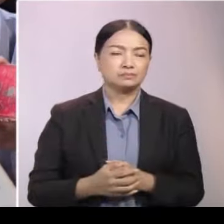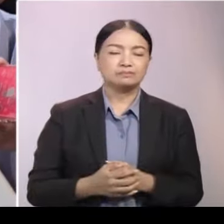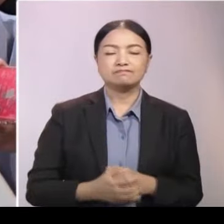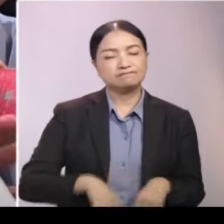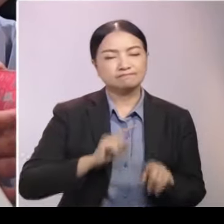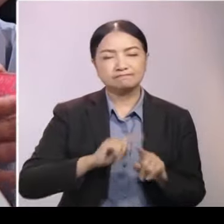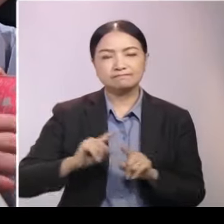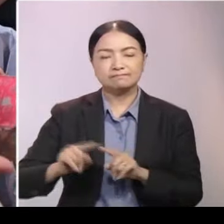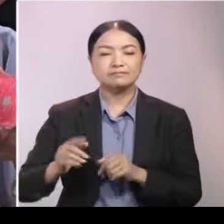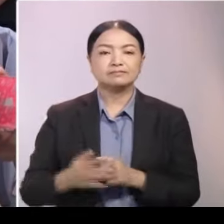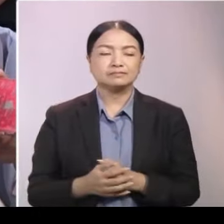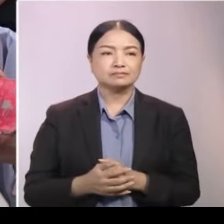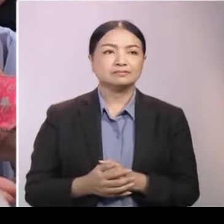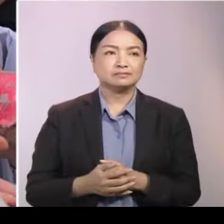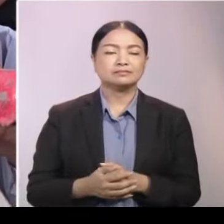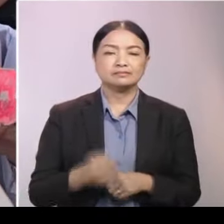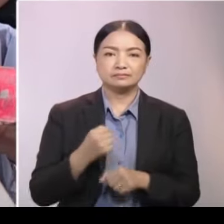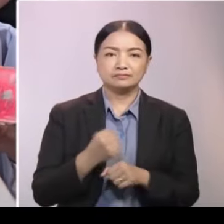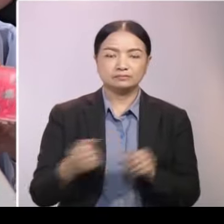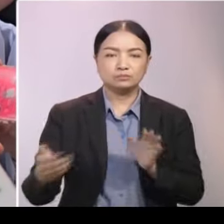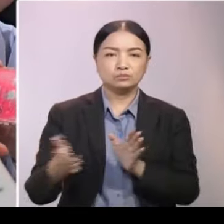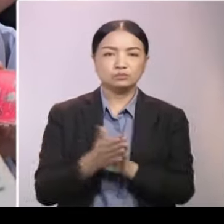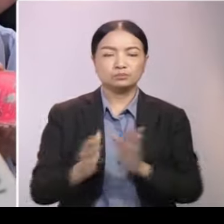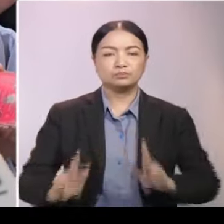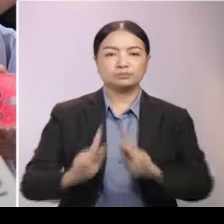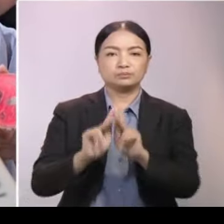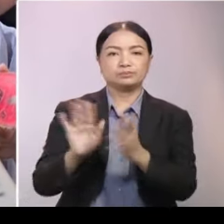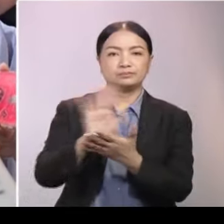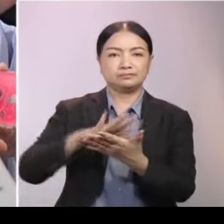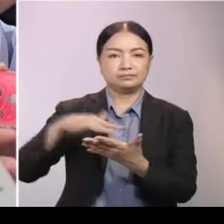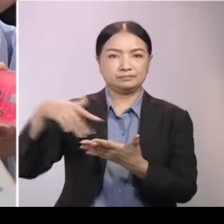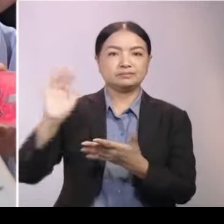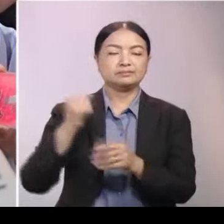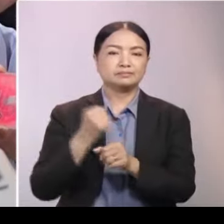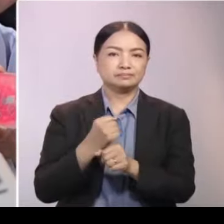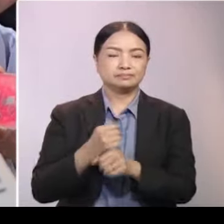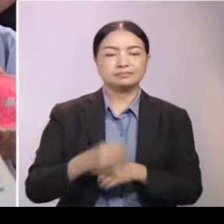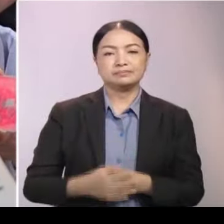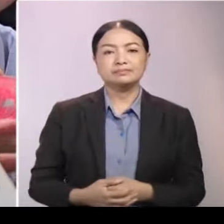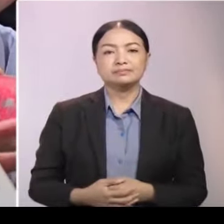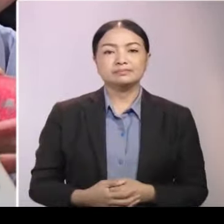ต่างๆเหล่านี้ก็จะต้องทำงานร่วมกับกระทรวงการต่างประเทศ